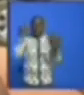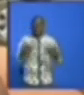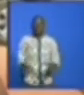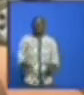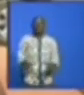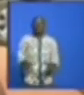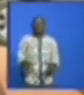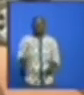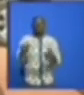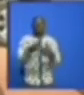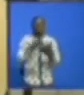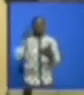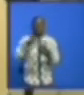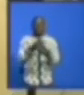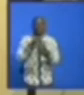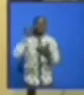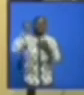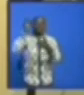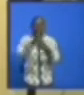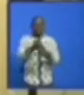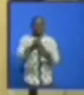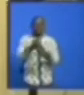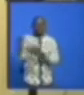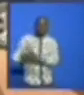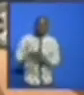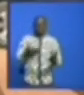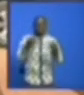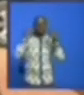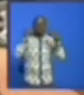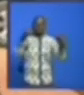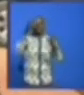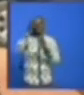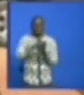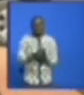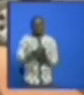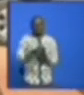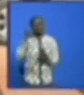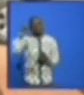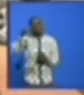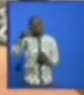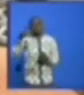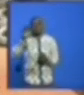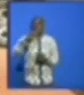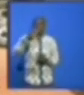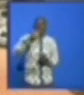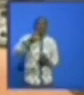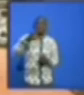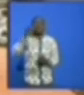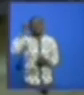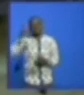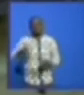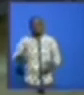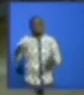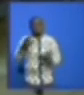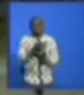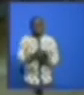le premier objectif, c'est de porter l'information pour qu'on n'ait pas le sentiment que Africalia est réservé qu'aux entreprises de la